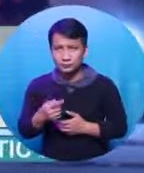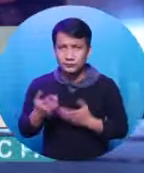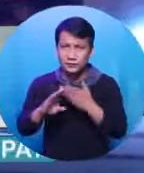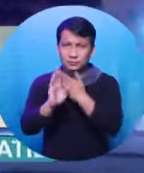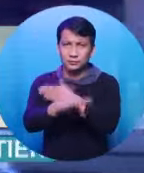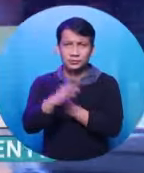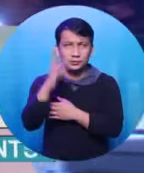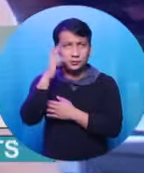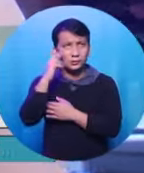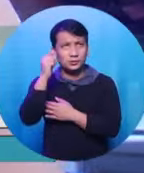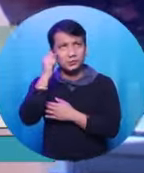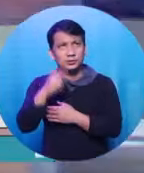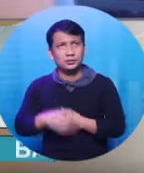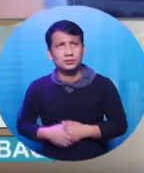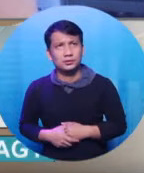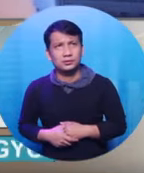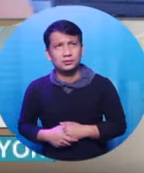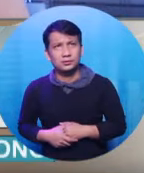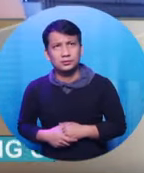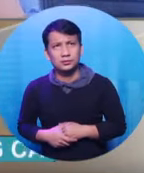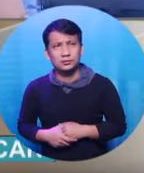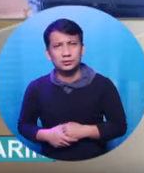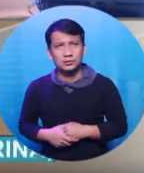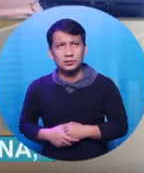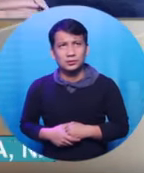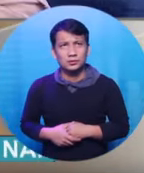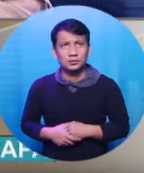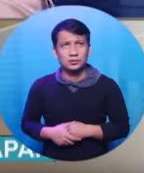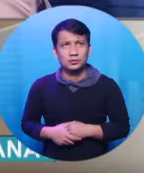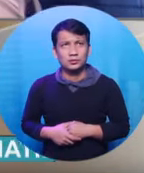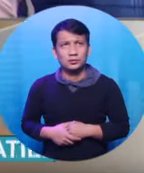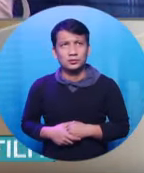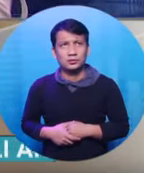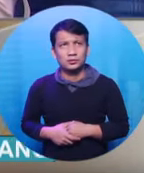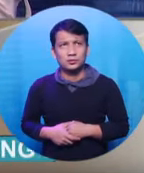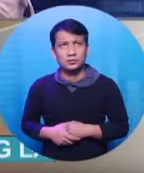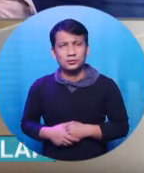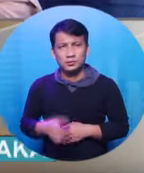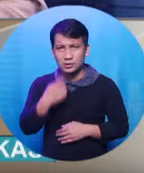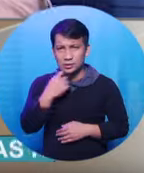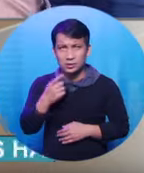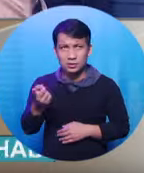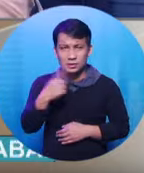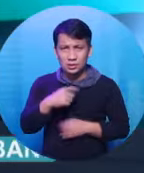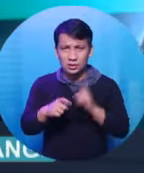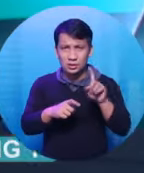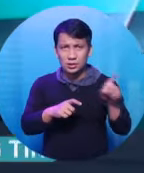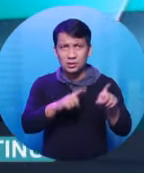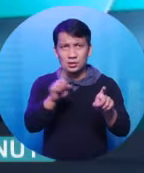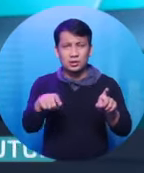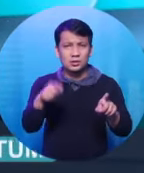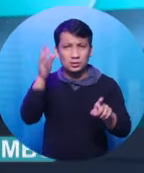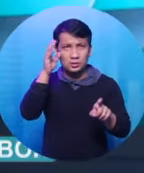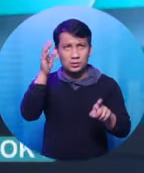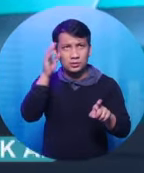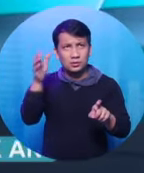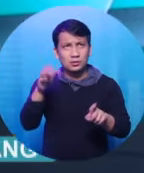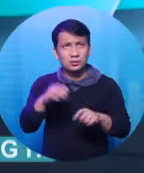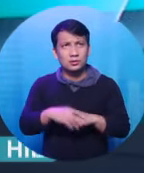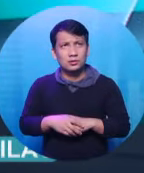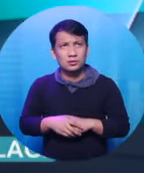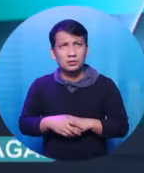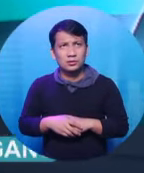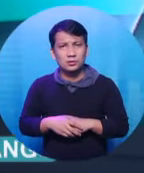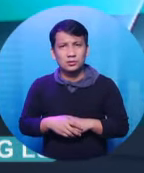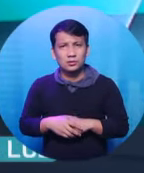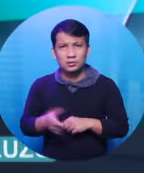balik muna sa inyo dyan sa studio. Okay. Now, kanina yung tanong po ni Ma'am Criselda, yung